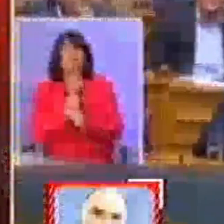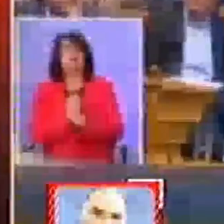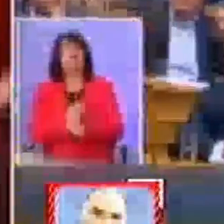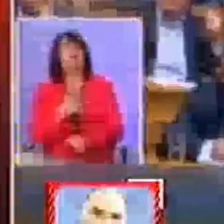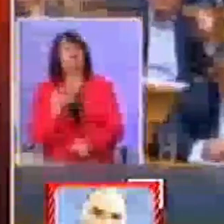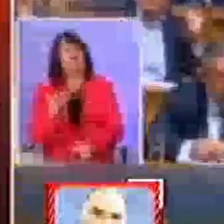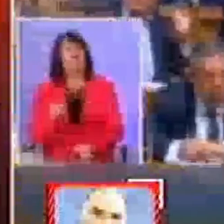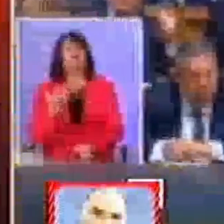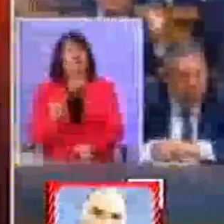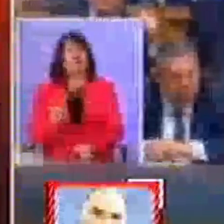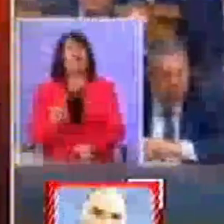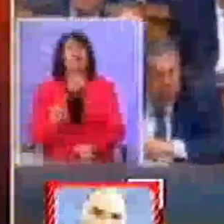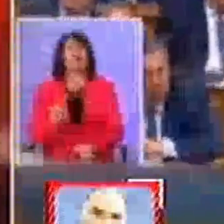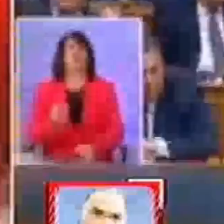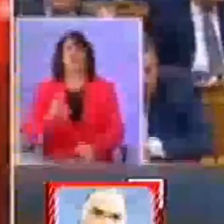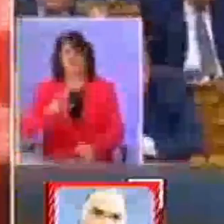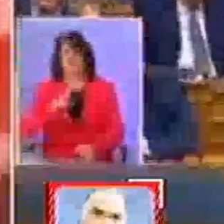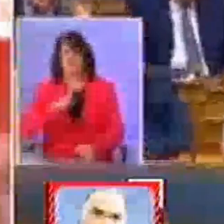θεωρώ ότι ο κύριος Μητσοτάκης